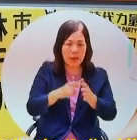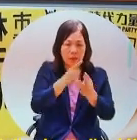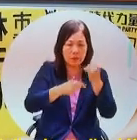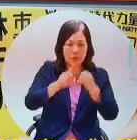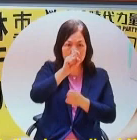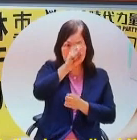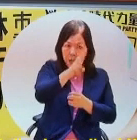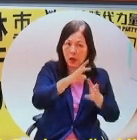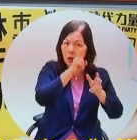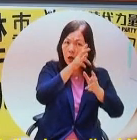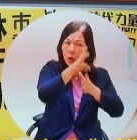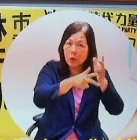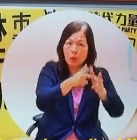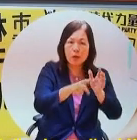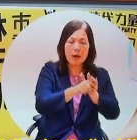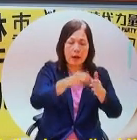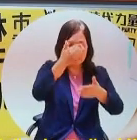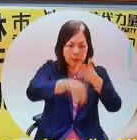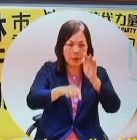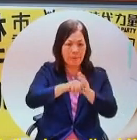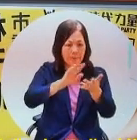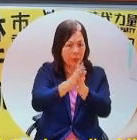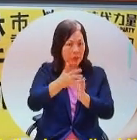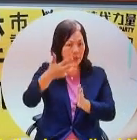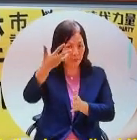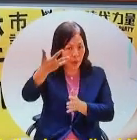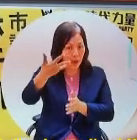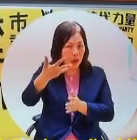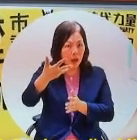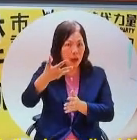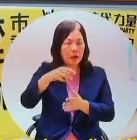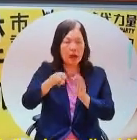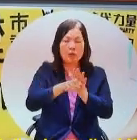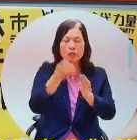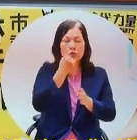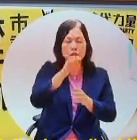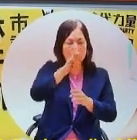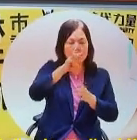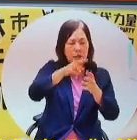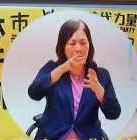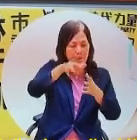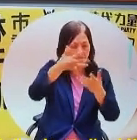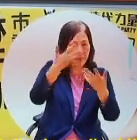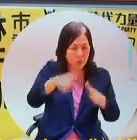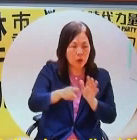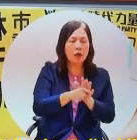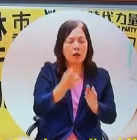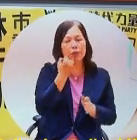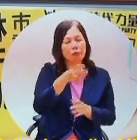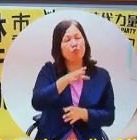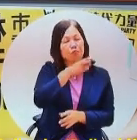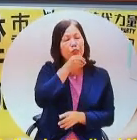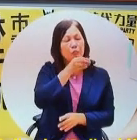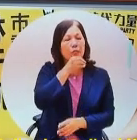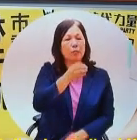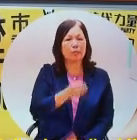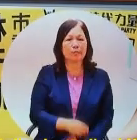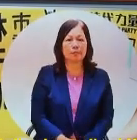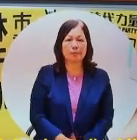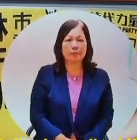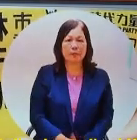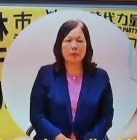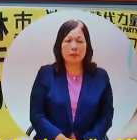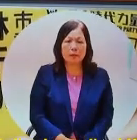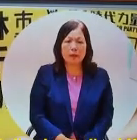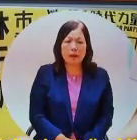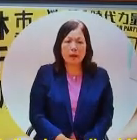量到8卤，3600吨，其实就绰绰有余了，中间还有一个周转率。好，我